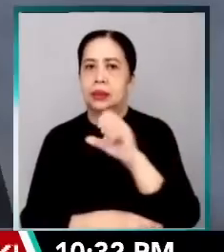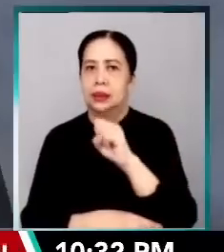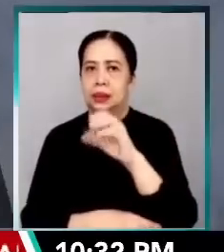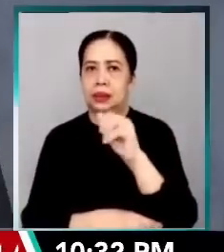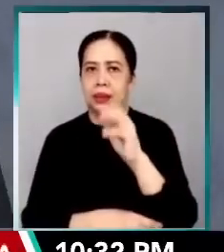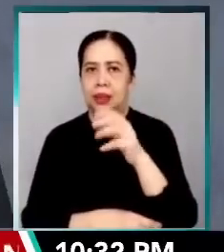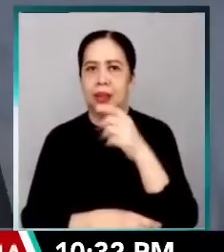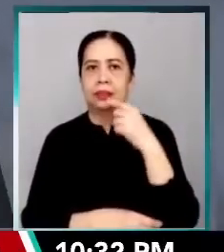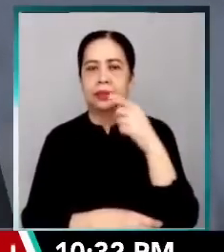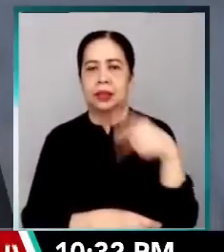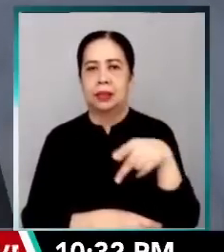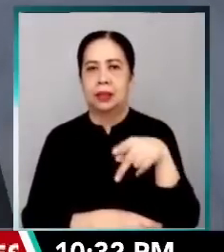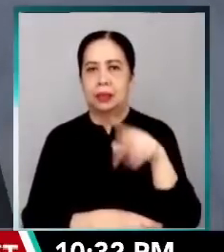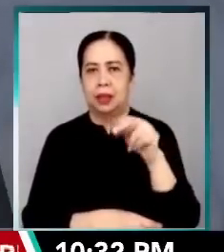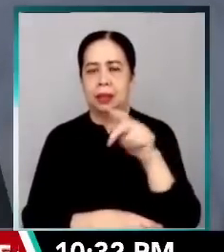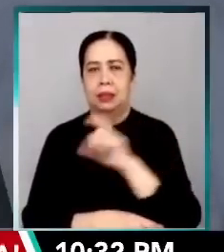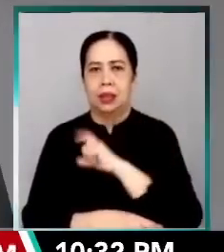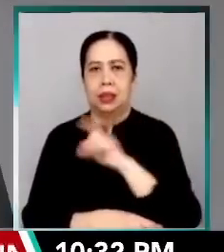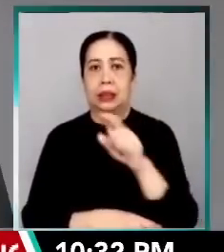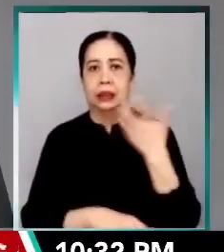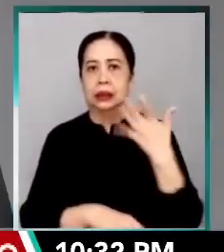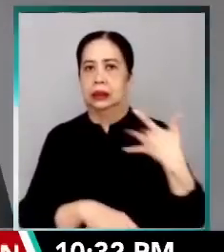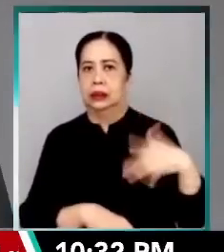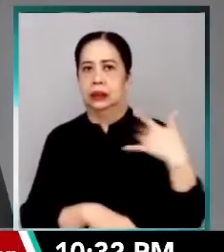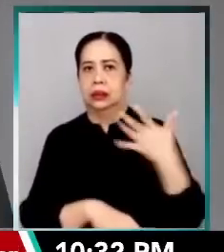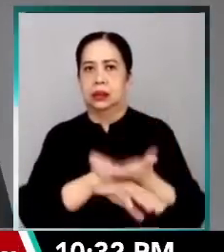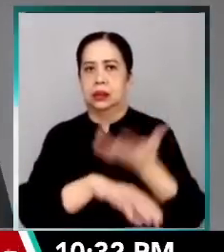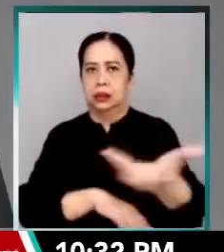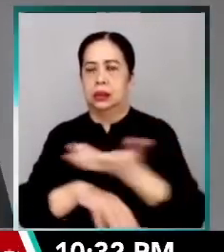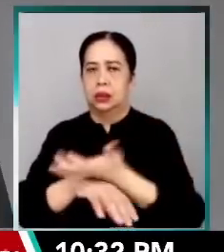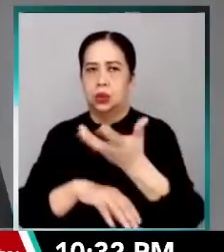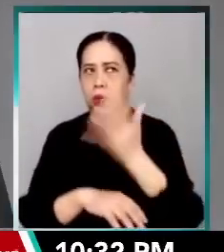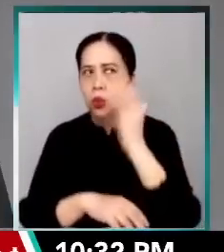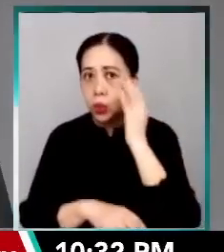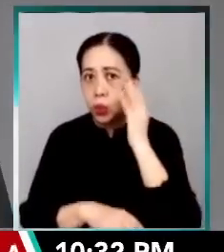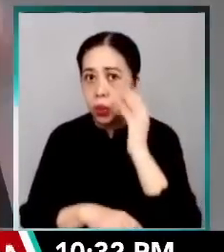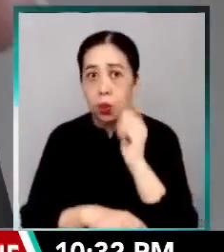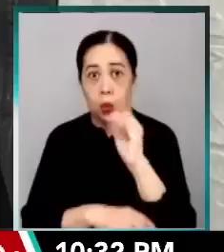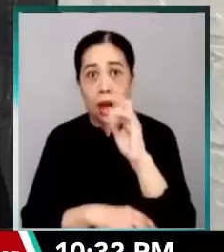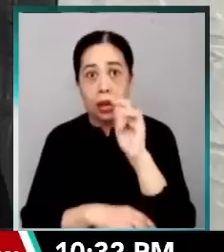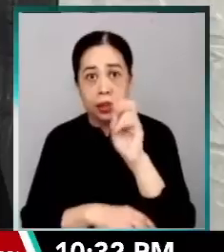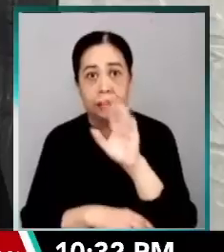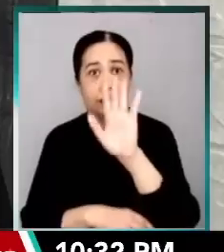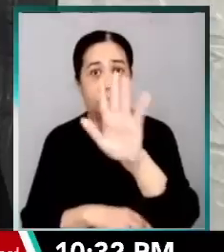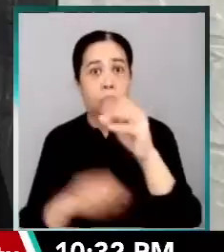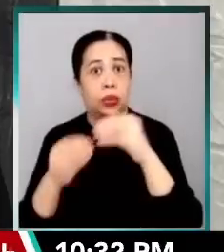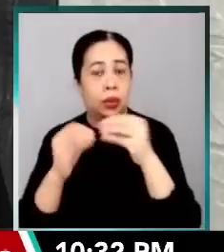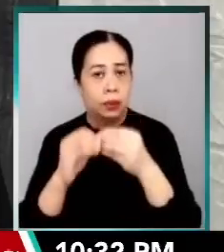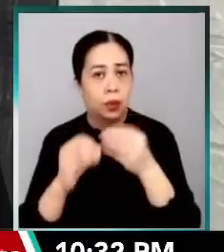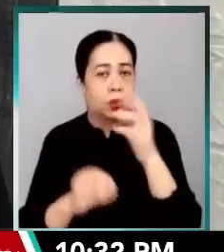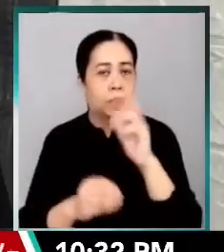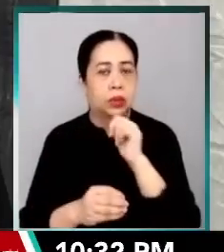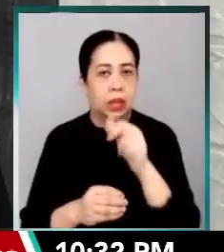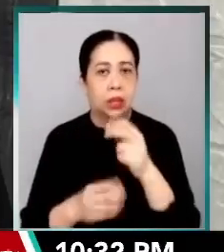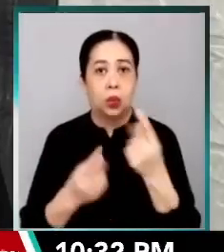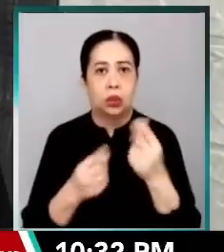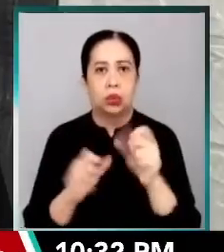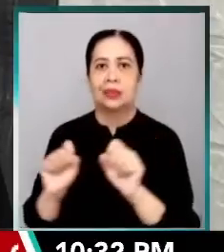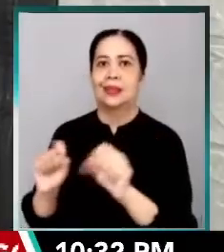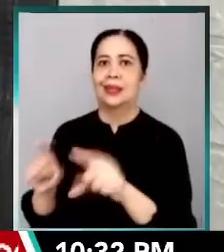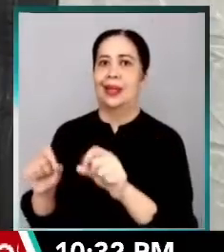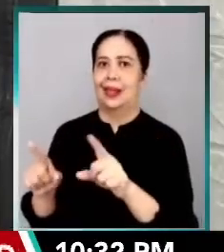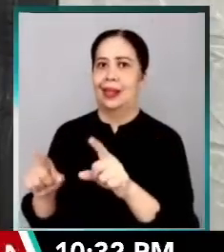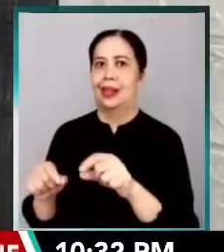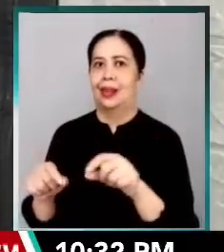Group. Patibong daw yan ang mga scammer para malaman kung active pa ang inyong number. They sell it on the dark web kung